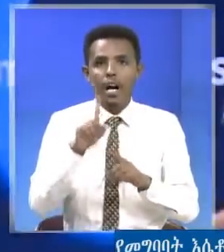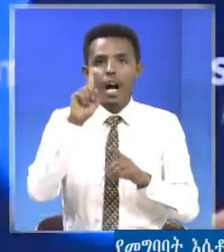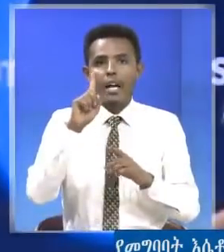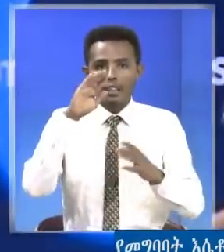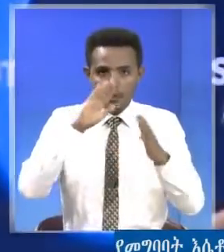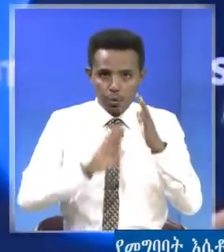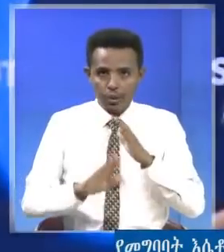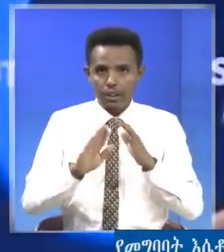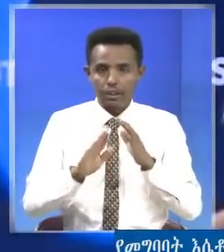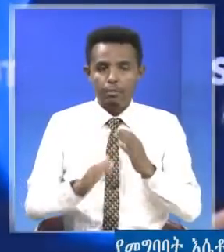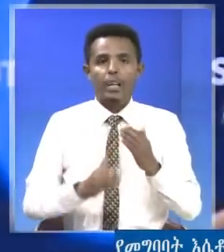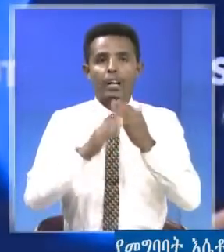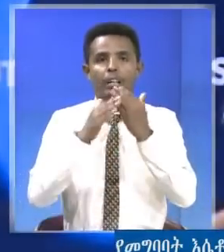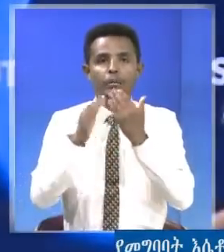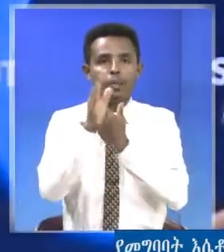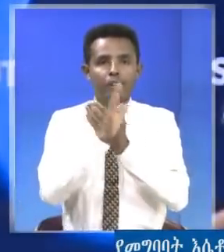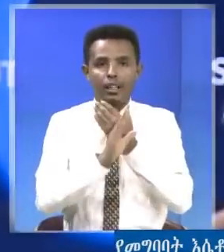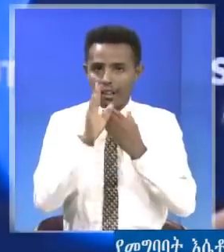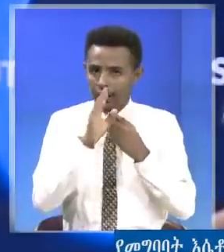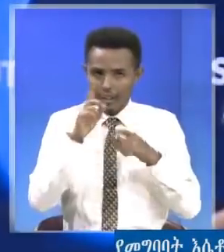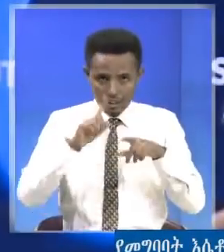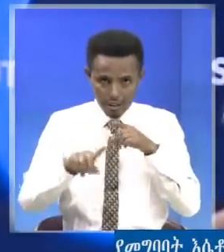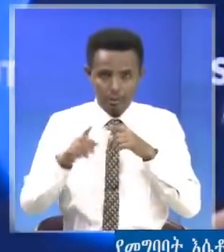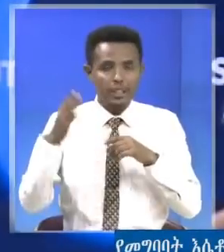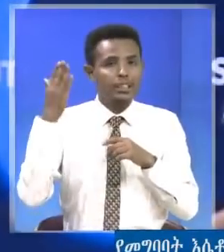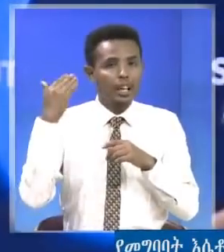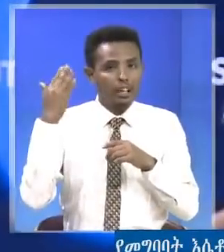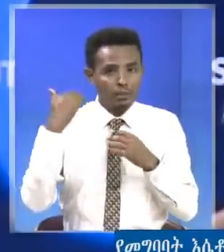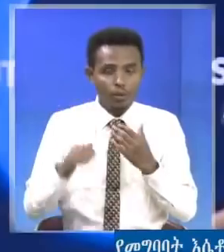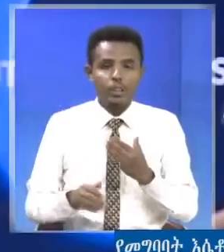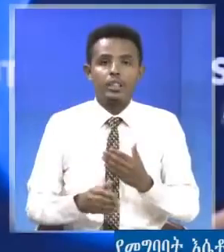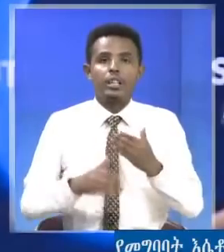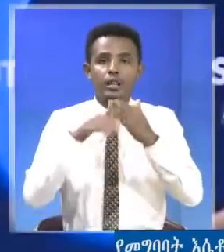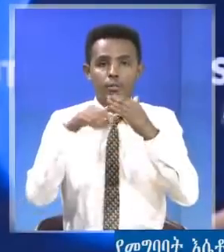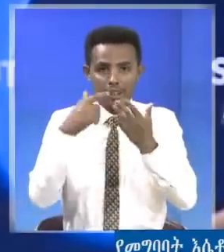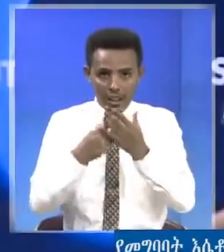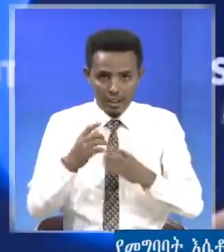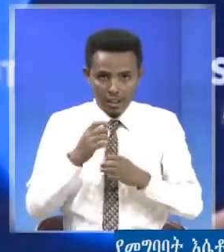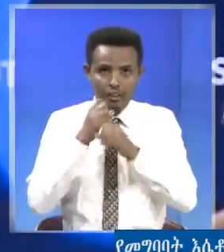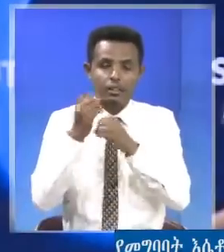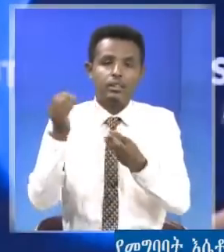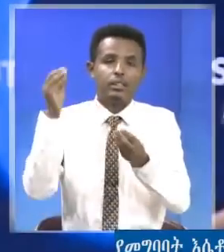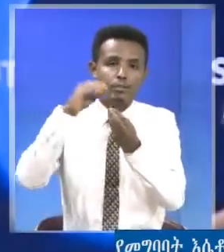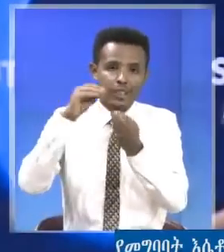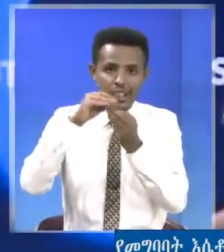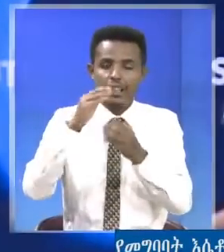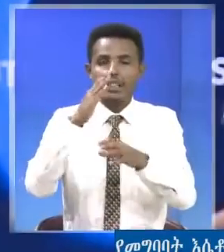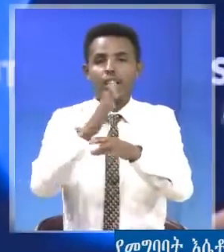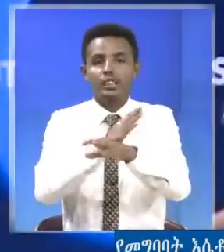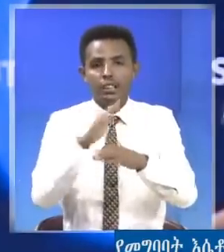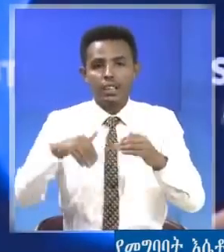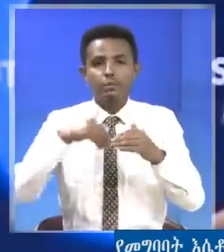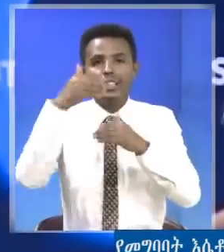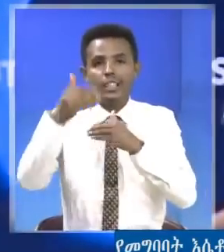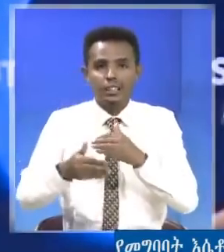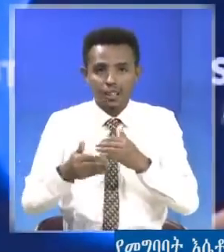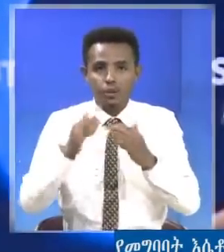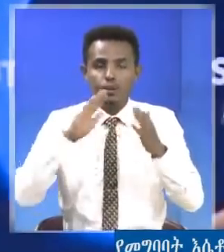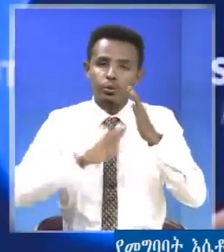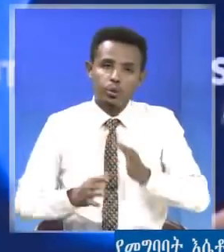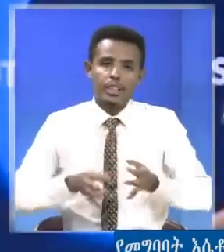ብቻ አገር ሊገነባ አይችልም። የገነ ያለፈው የገነባውን ይሄኛው ይቀበላል፣ ይጨምርበታል፣ ያሻሽላል፣ ለሚቀጥለው ትውልድ